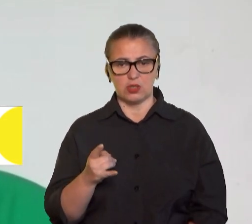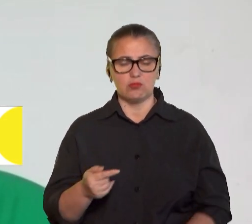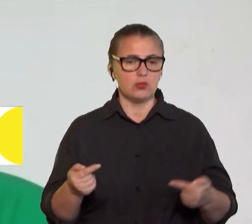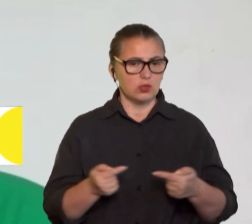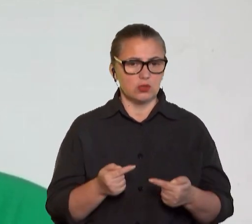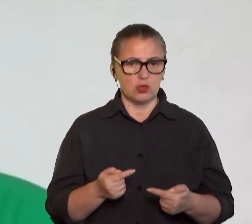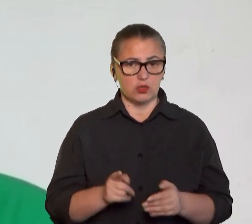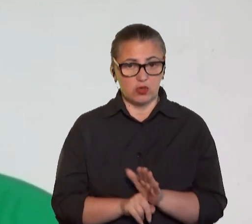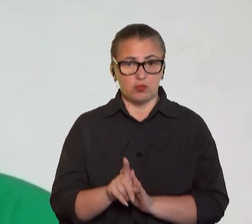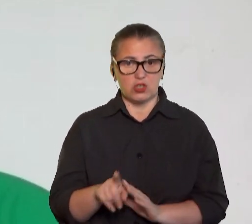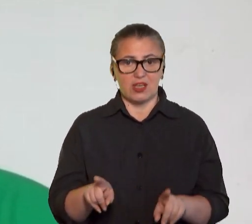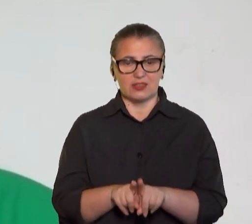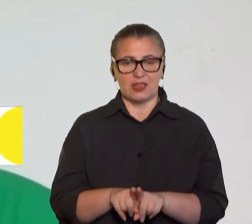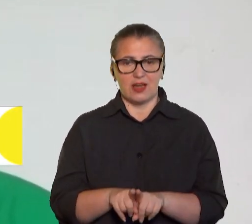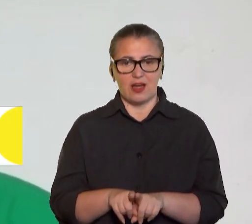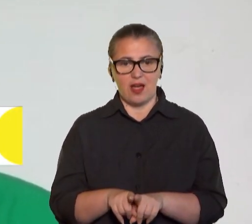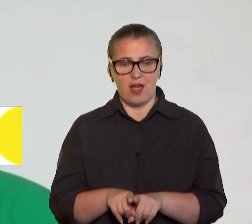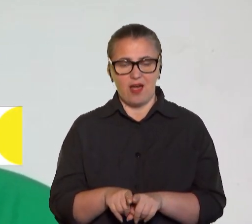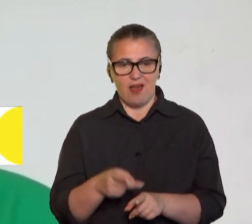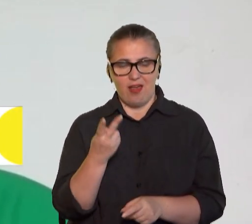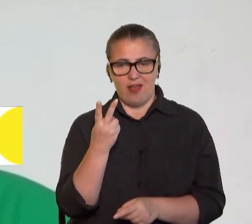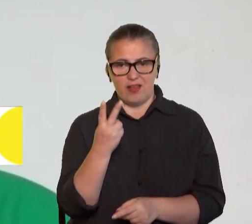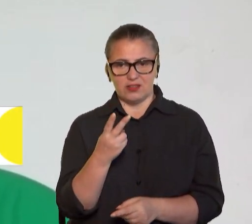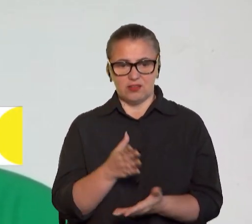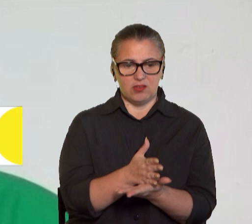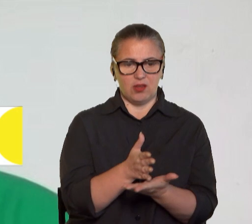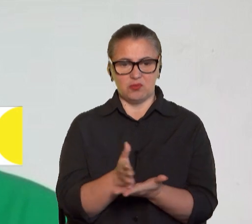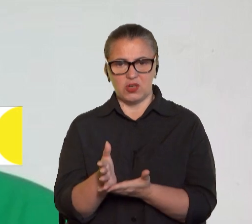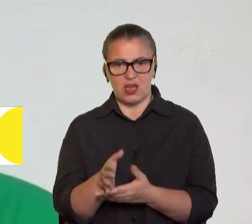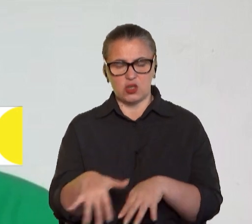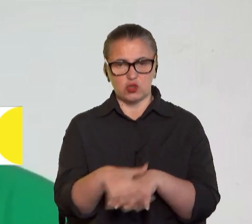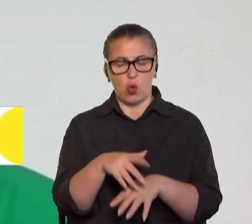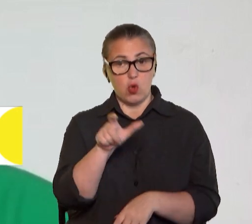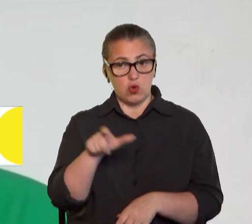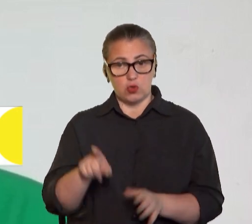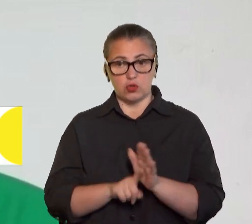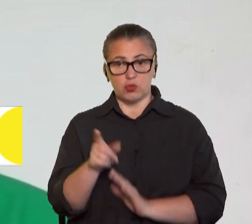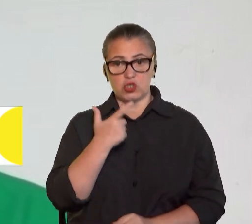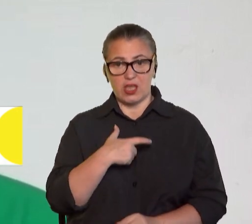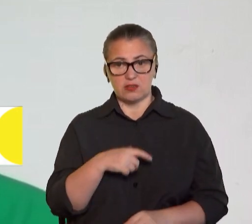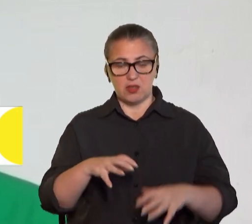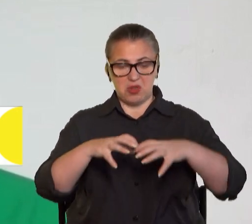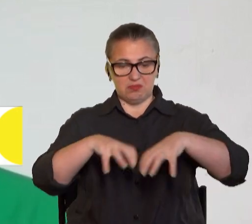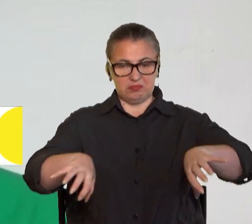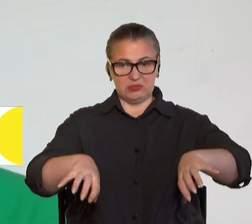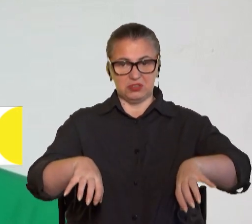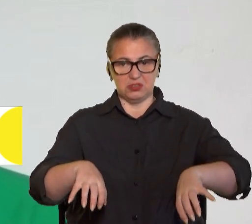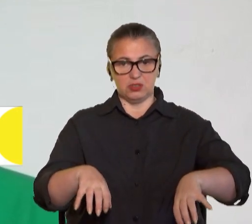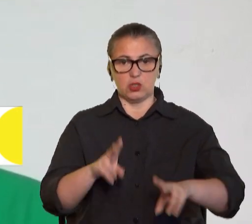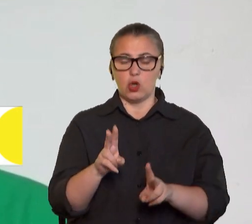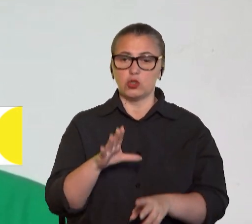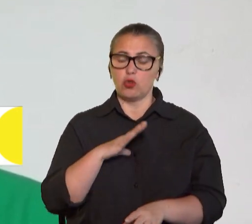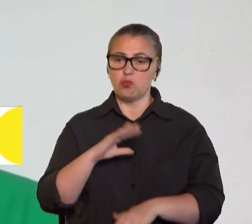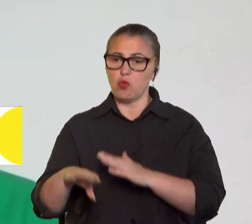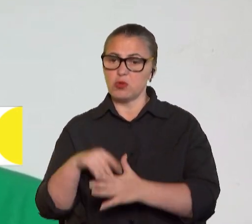вже назріває така біполярність суспільства, і люди починають самі себе ділити на якісь певні категорії. Той, хто був в окупації, той, хто